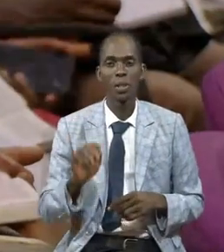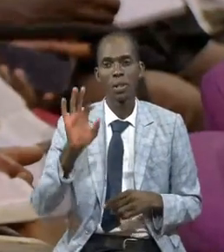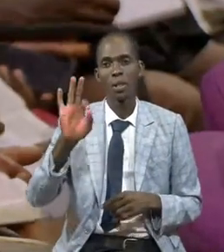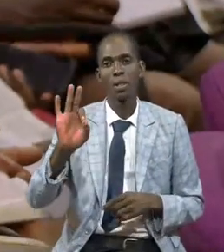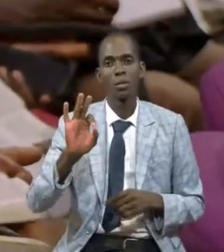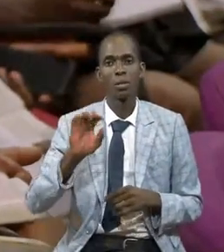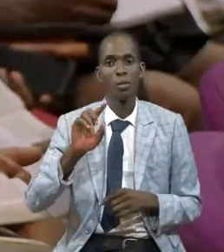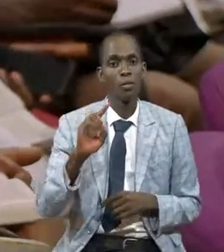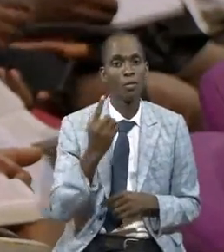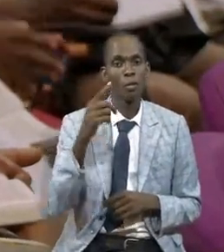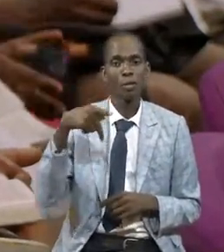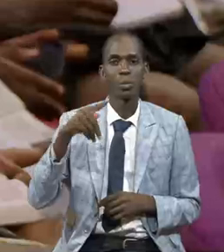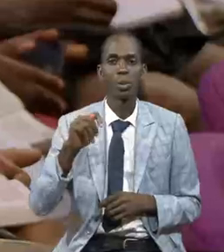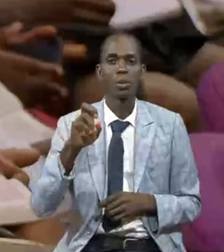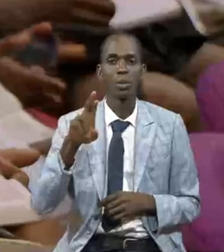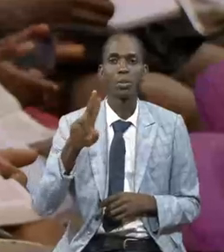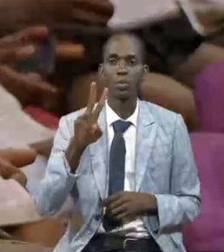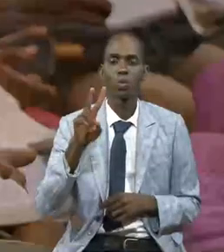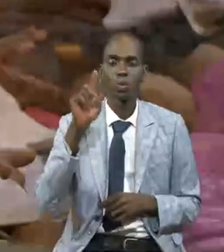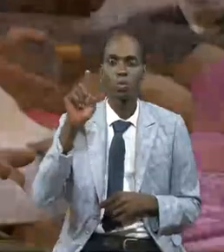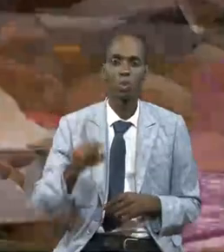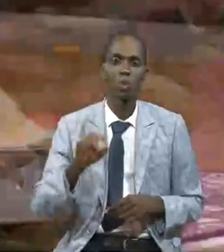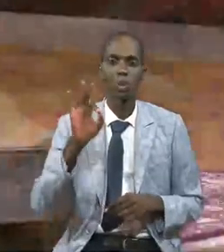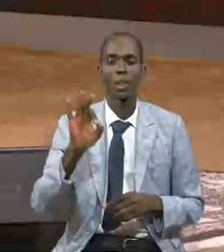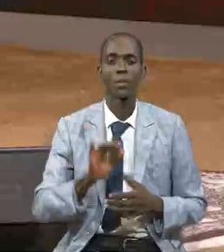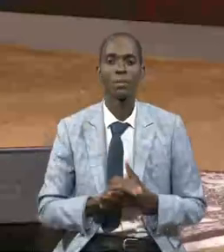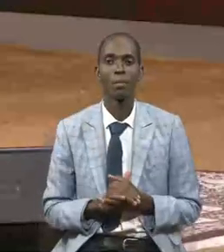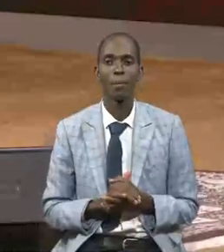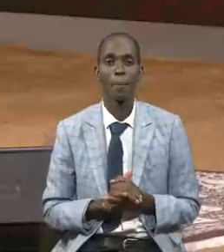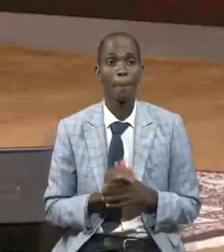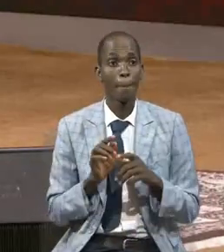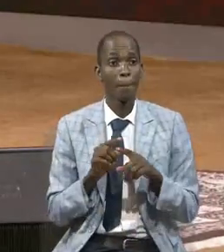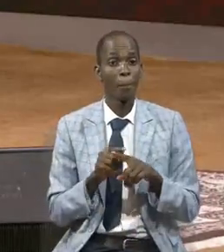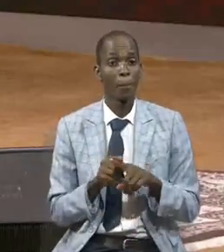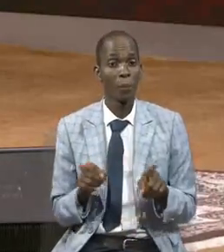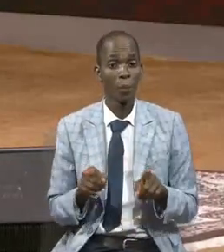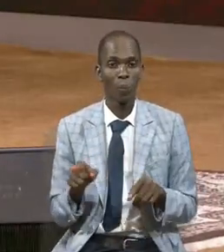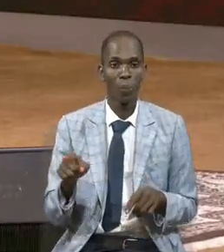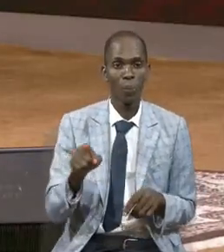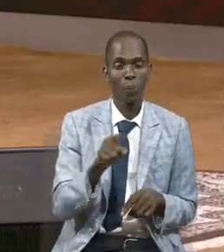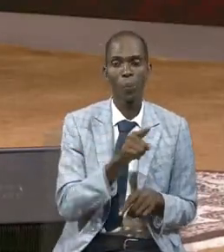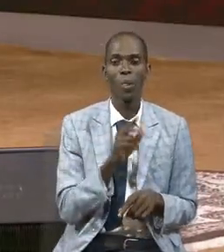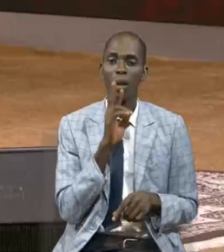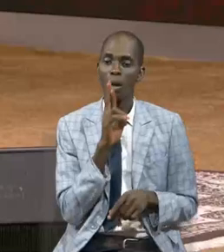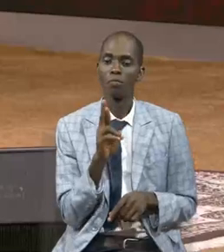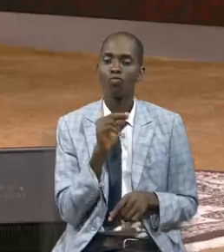Nous lisons le verset 9. 1 Pierre 2, verset 9.